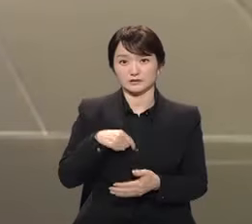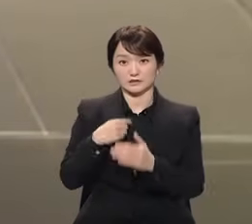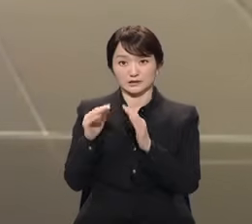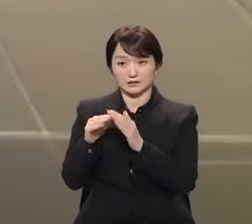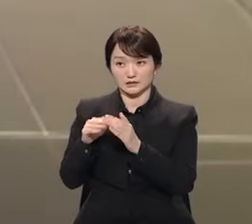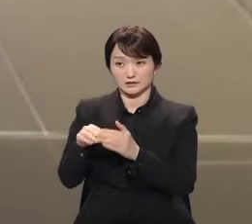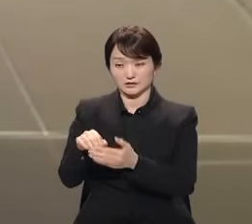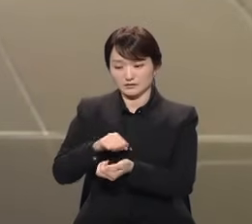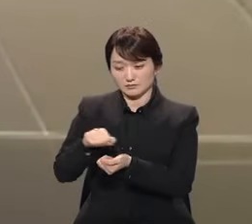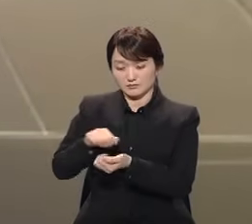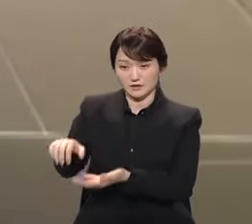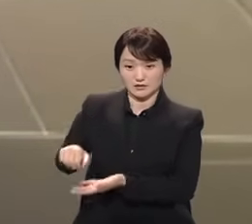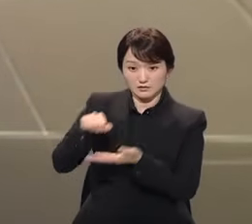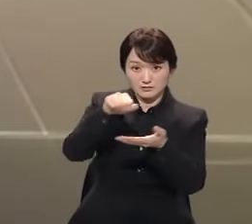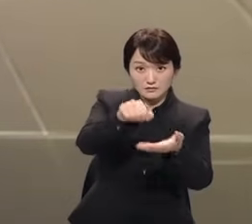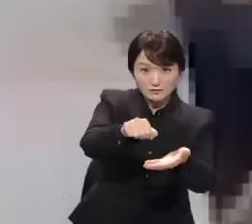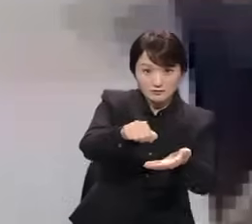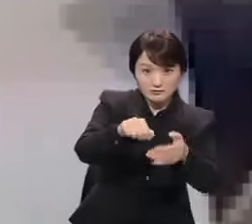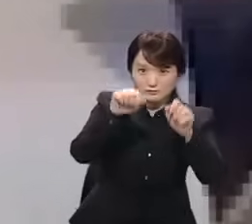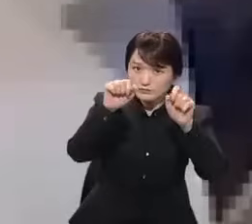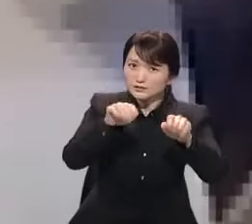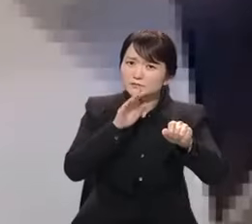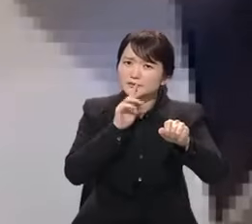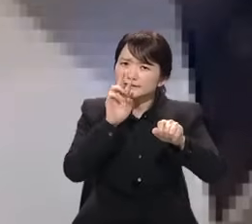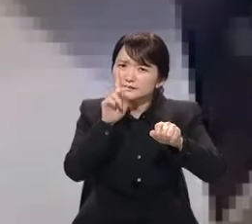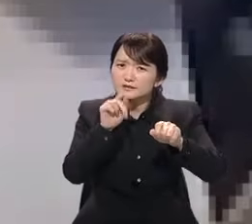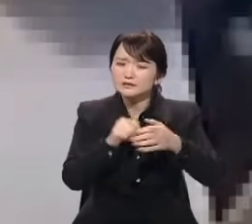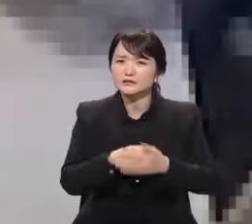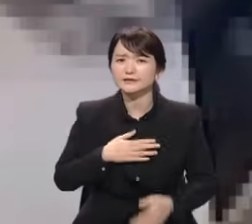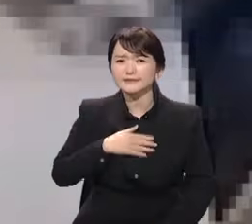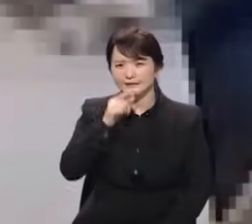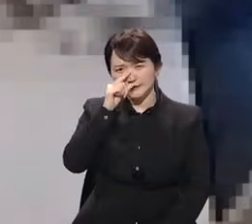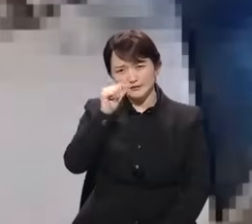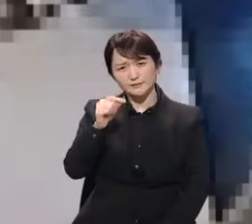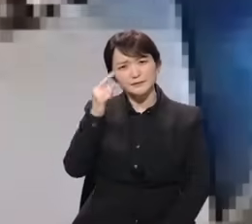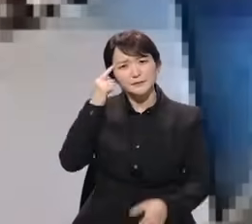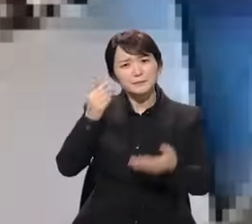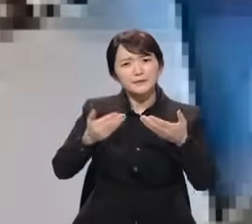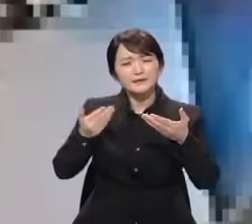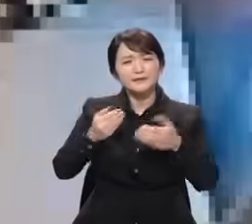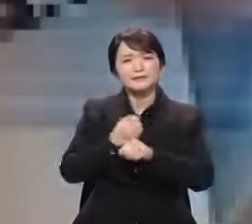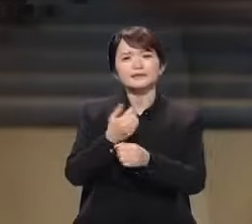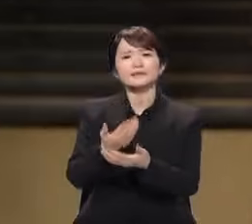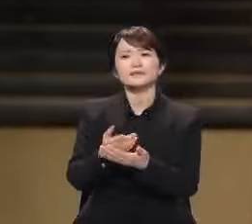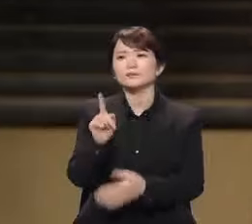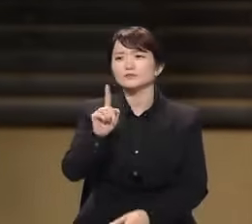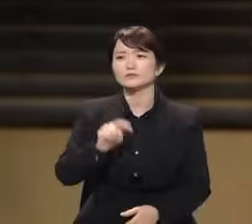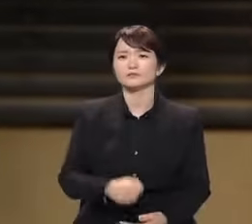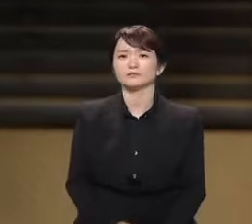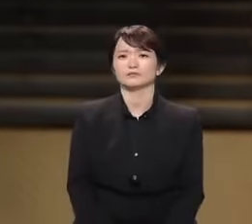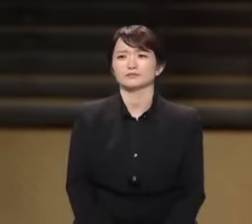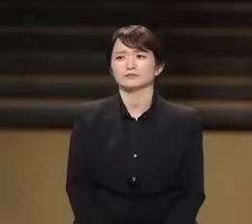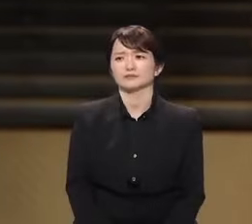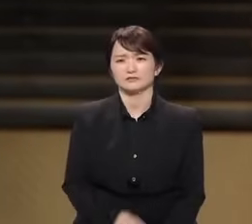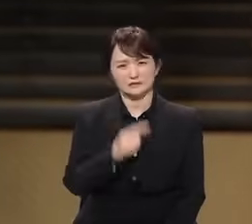저렇게 널고 들락날락하는 게 맞는 건지 아니면 내가 예민한 건지 좀 판단을 해달라 하셨습니다. 어떤가요? 안 예민합니다. 누가